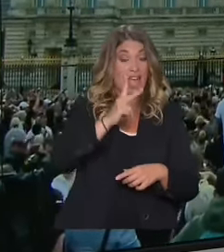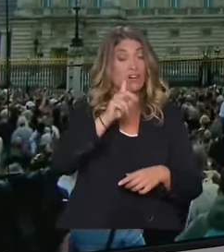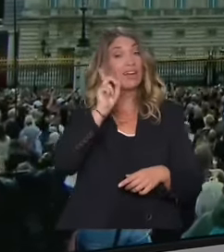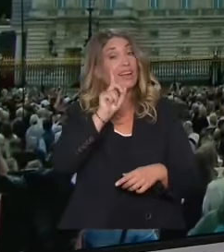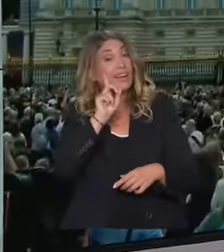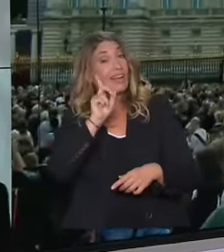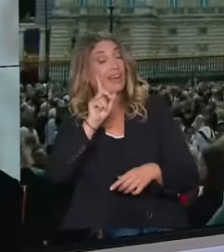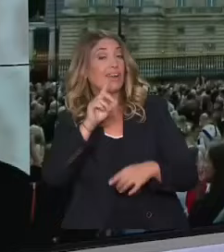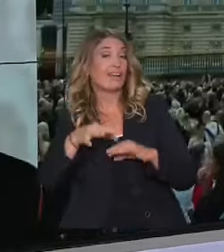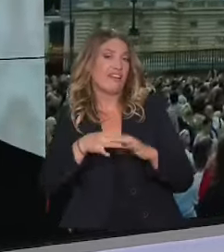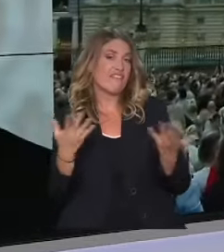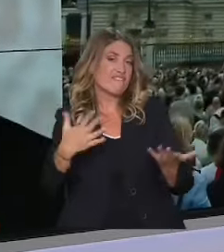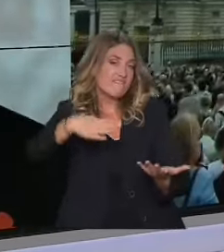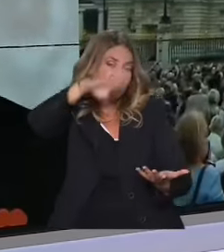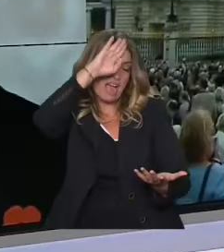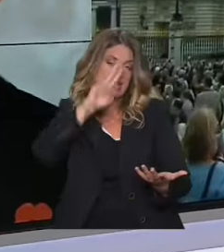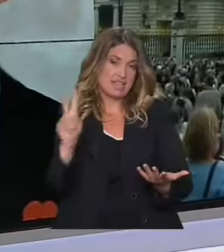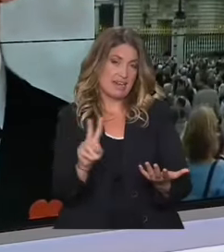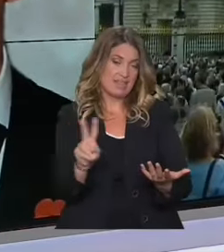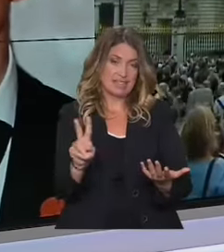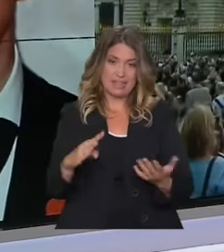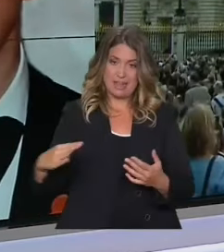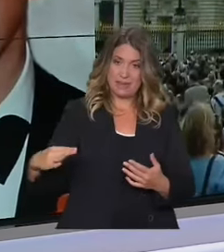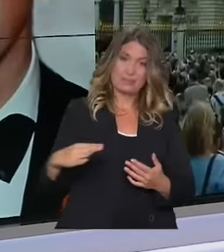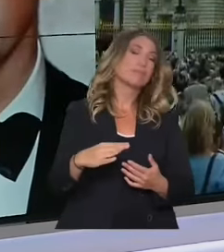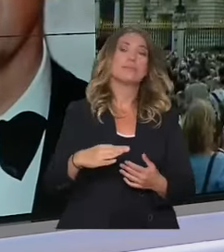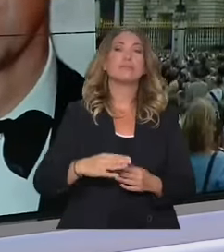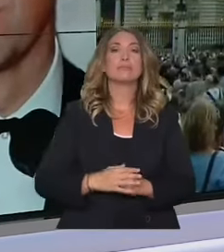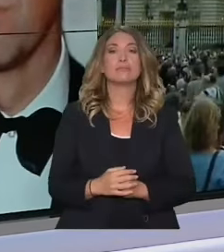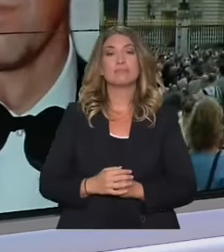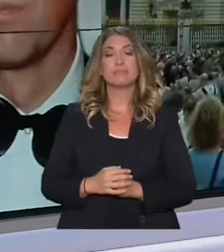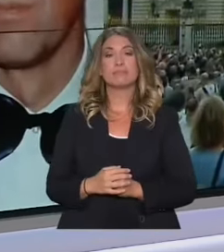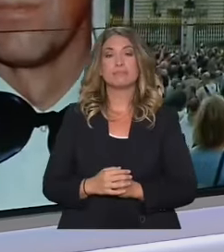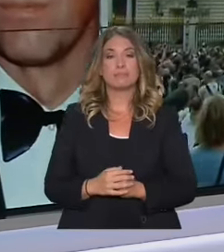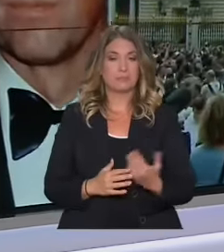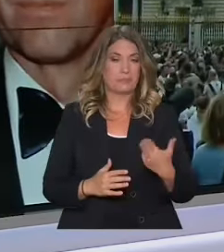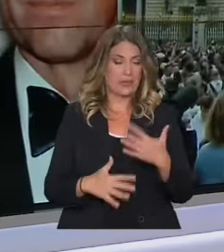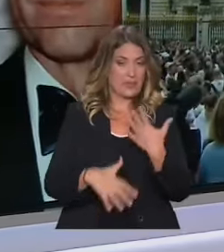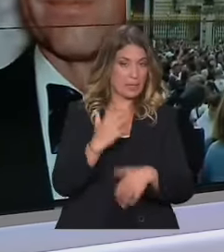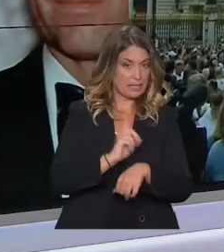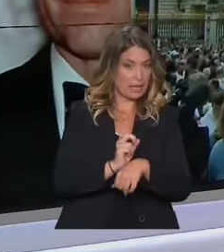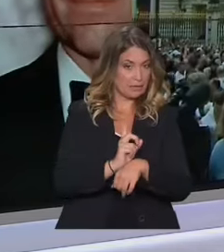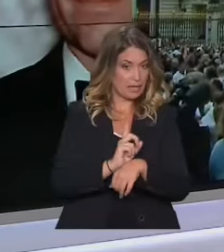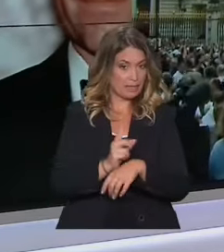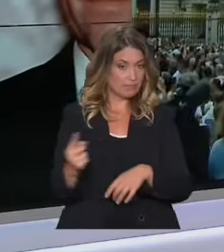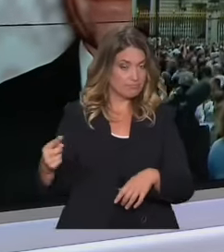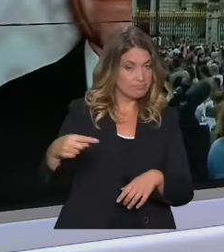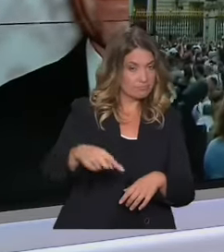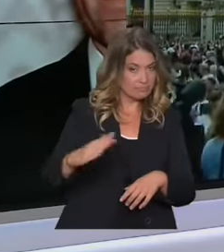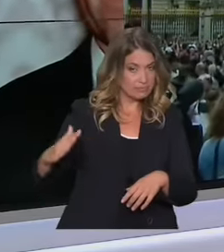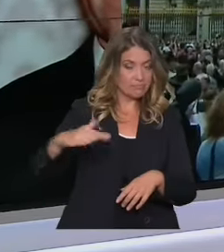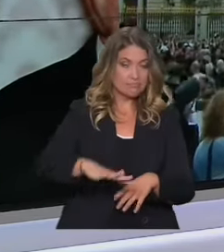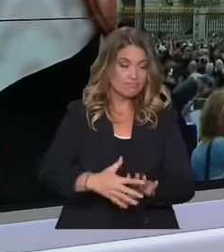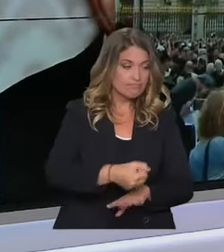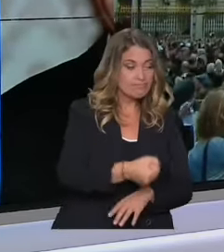φέρει. Έτσι είναι, γιατί βεβαίως δεν είναι από την βασιλική γενιά. Πέρασε περίπου 15 λεπτά ο Κάρολος χαιρετώντας κόσμο, το έκανε